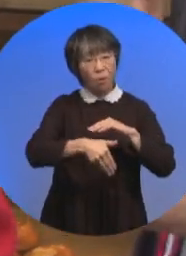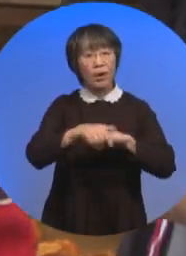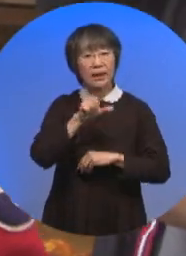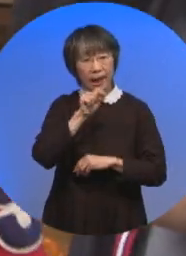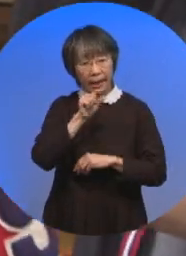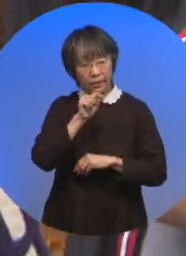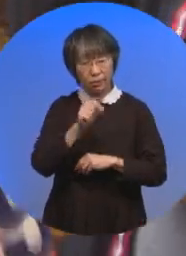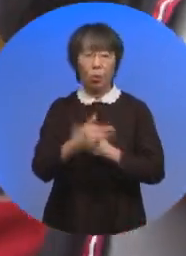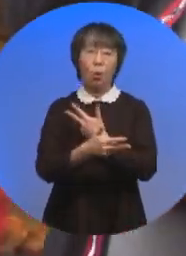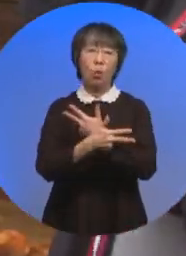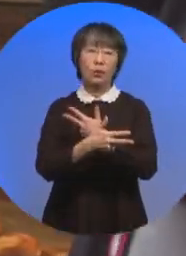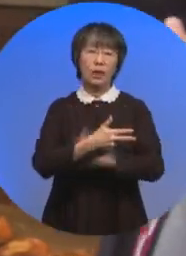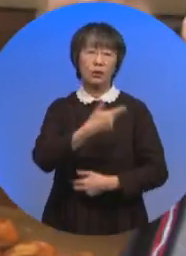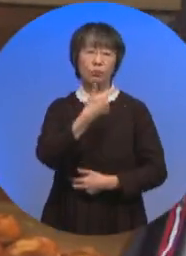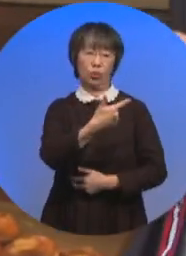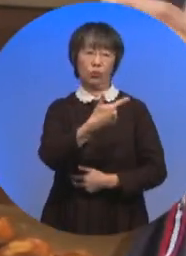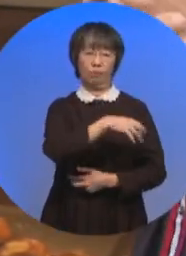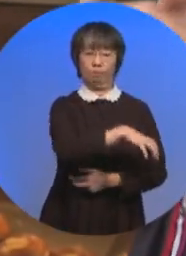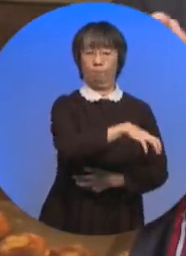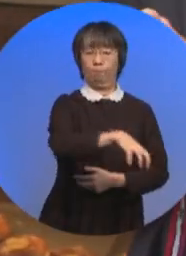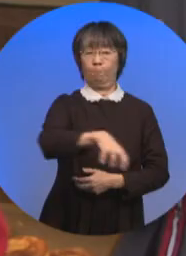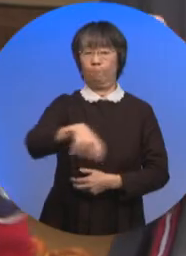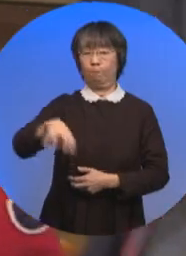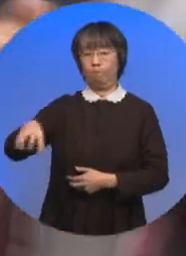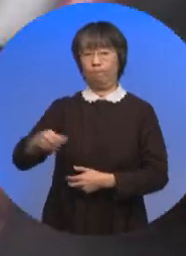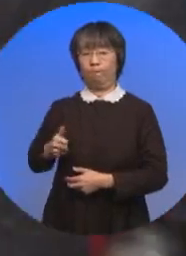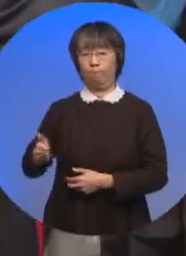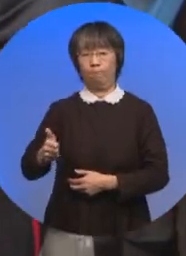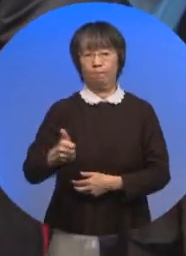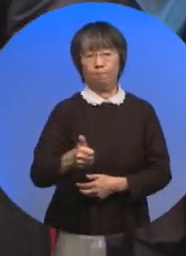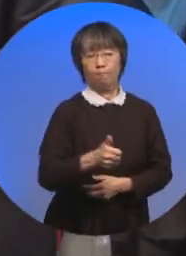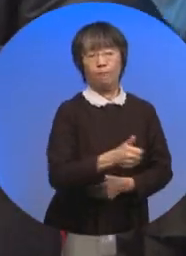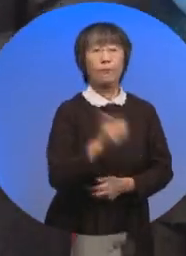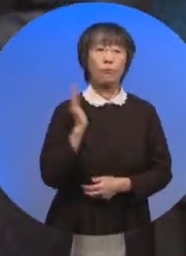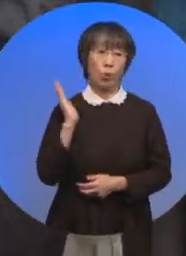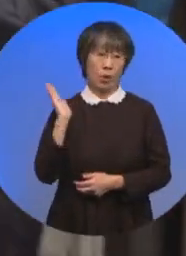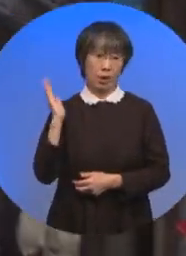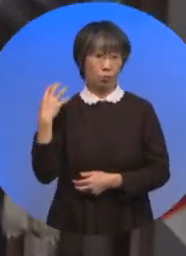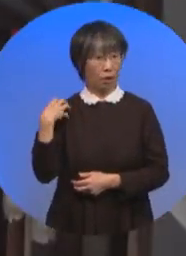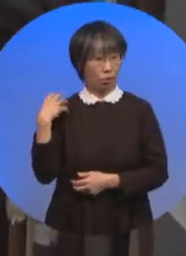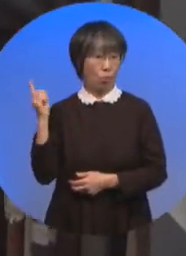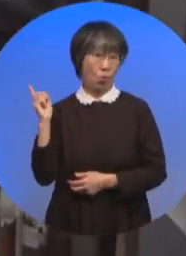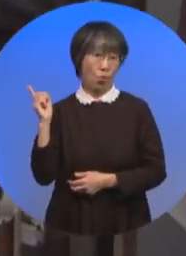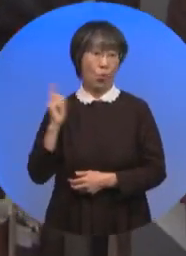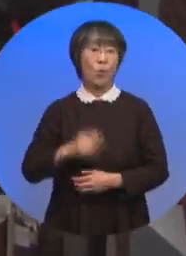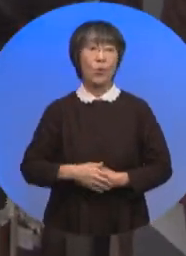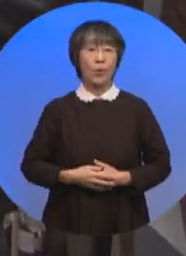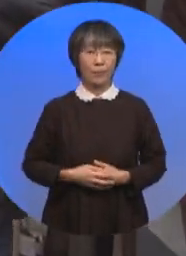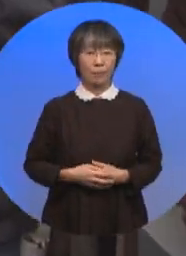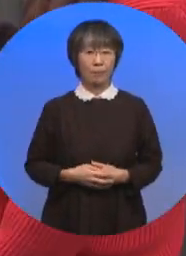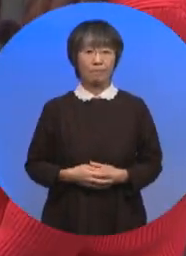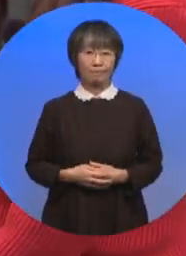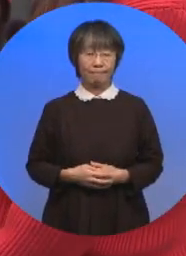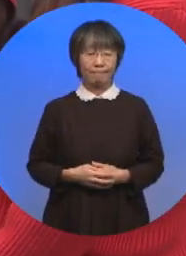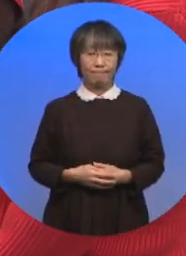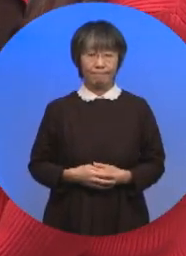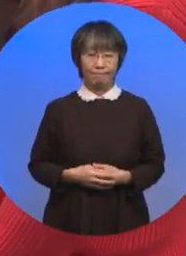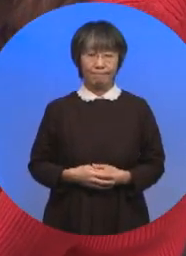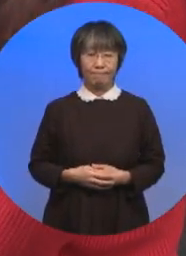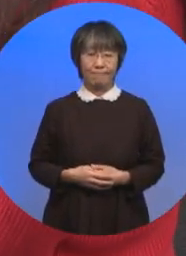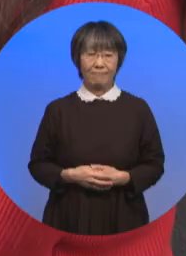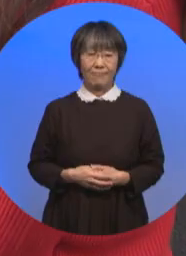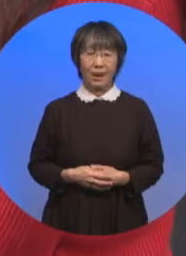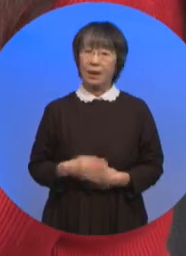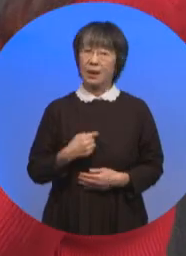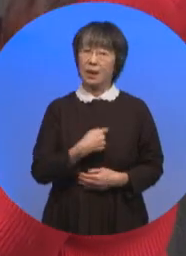J コムアワー上条武史でございます。皆さん毎日やっておりますので、ぜひ、あの、僕の街ブラも見てください。よろしくお願いします。ありがとうございます。 もう気持ちが強す